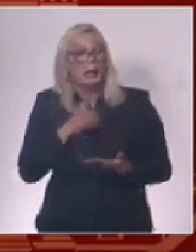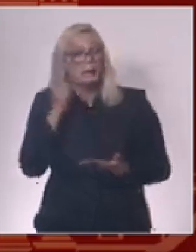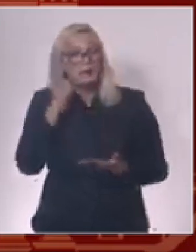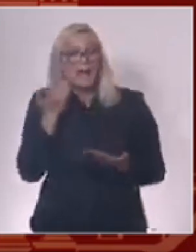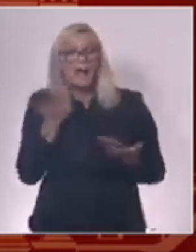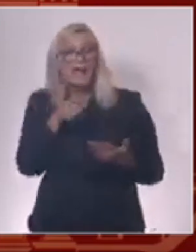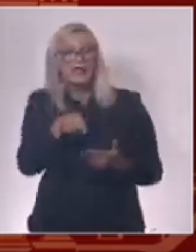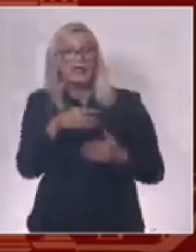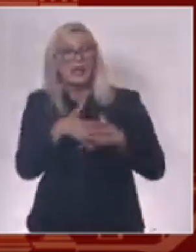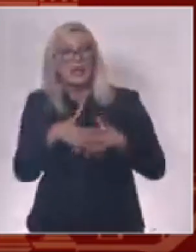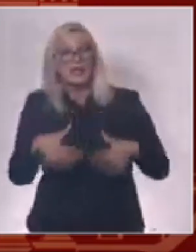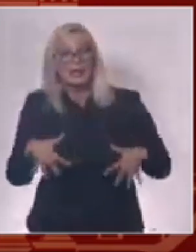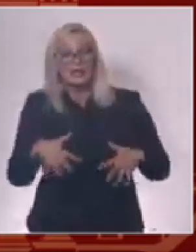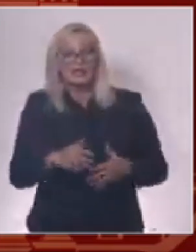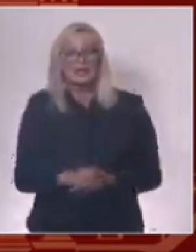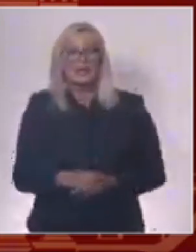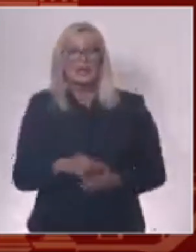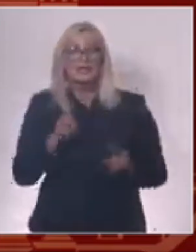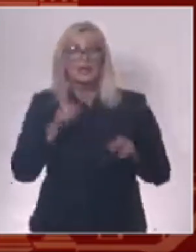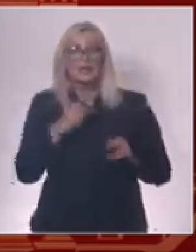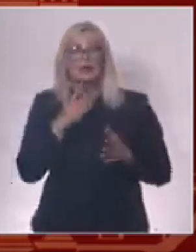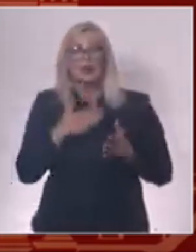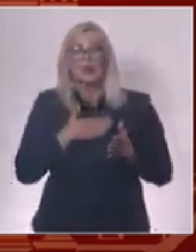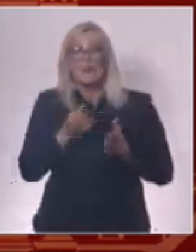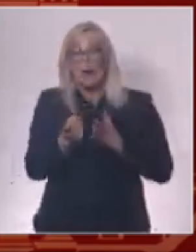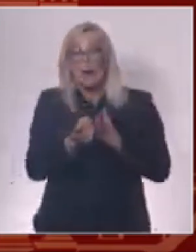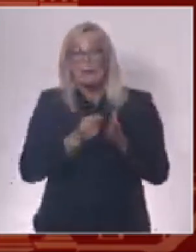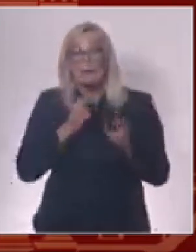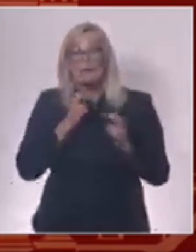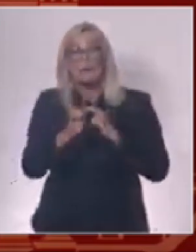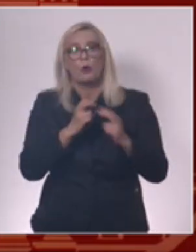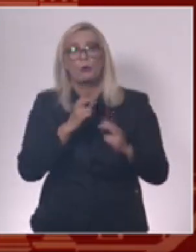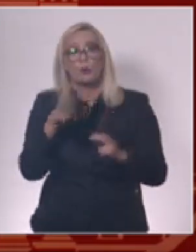таа граница, за да има брз проток помеѓу двете држави.